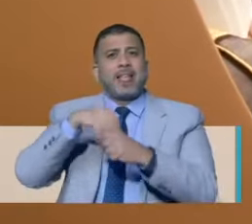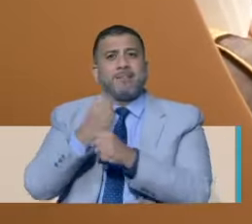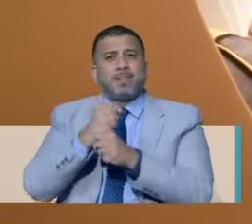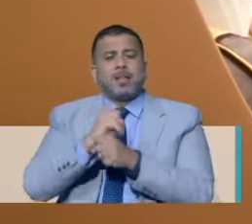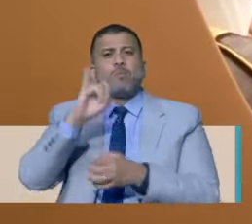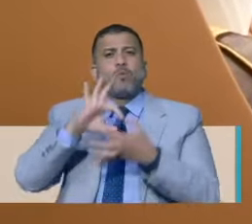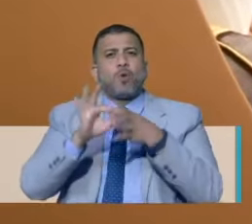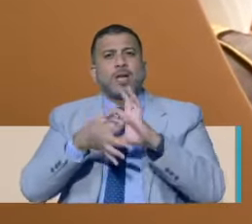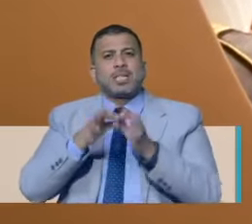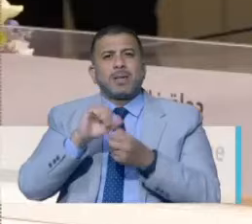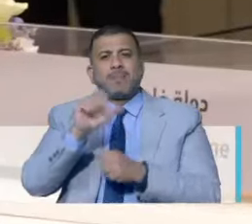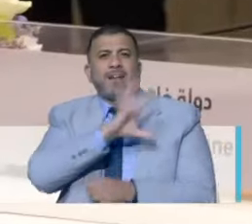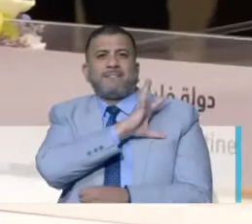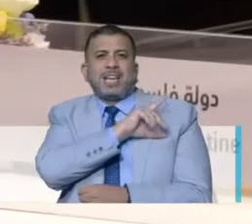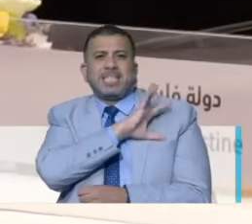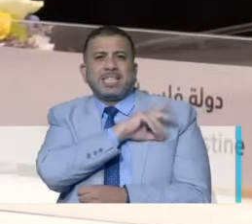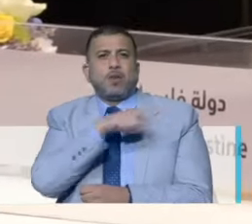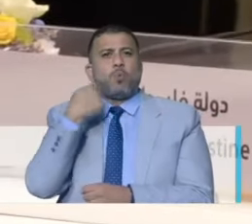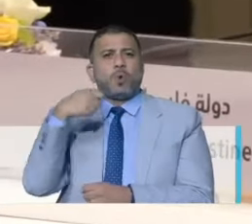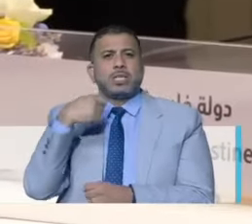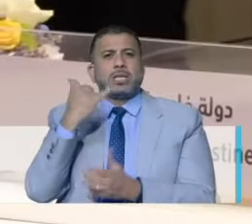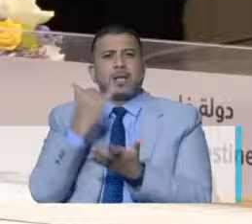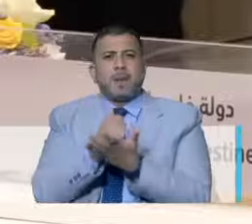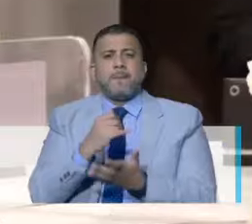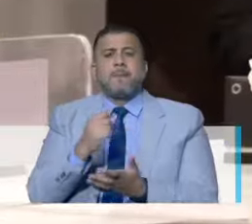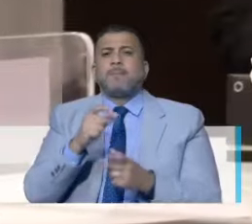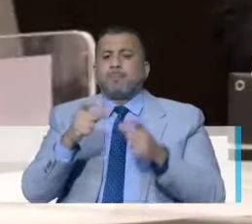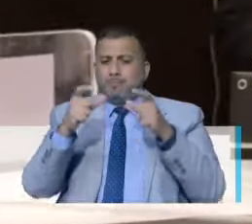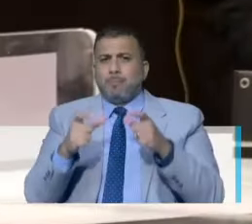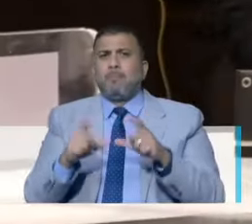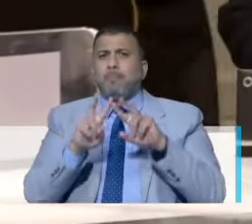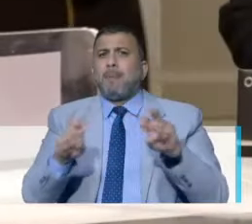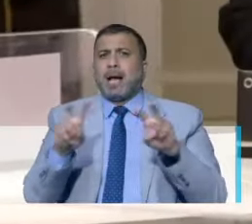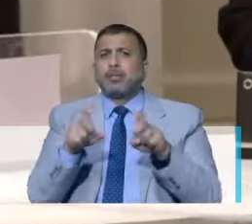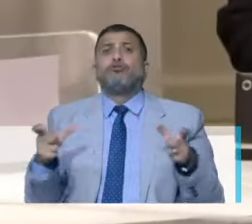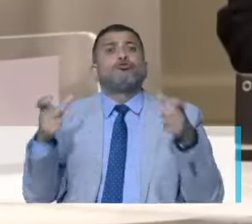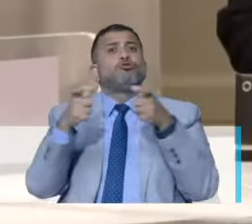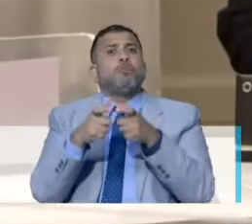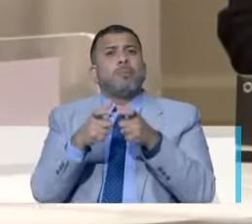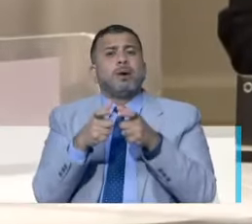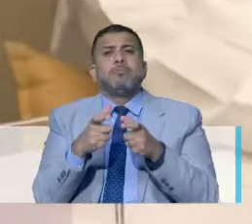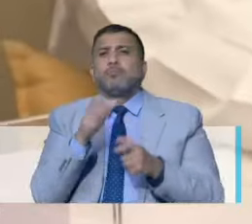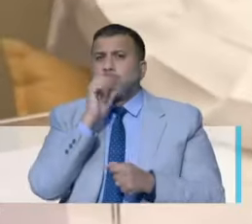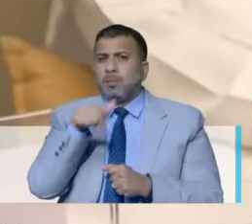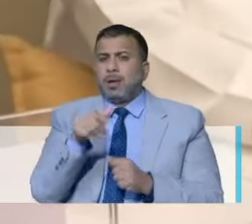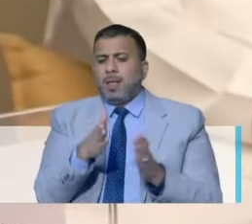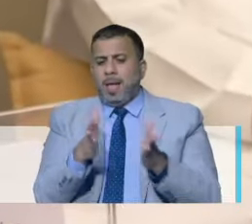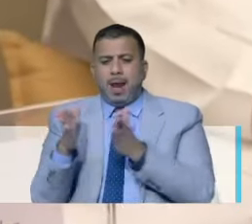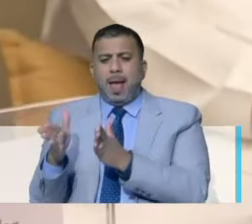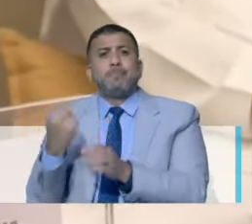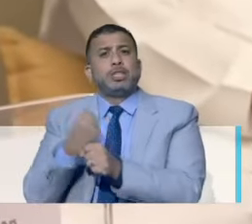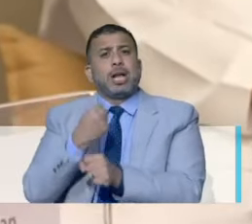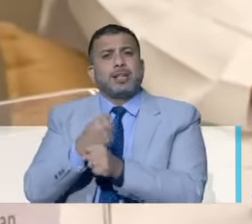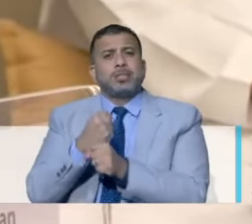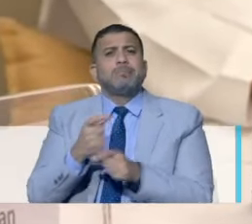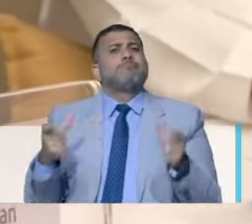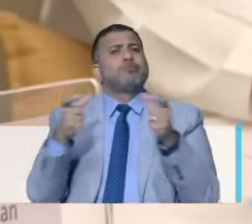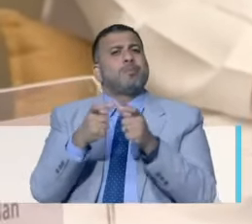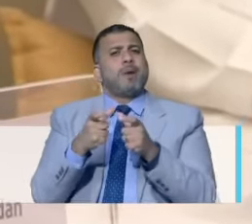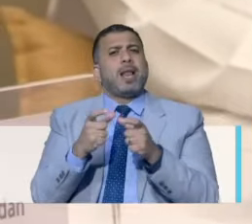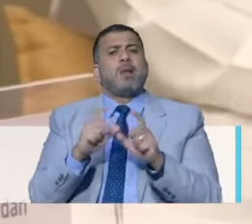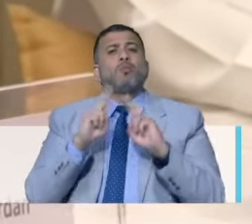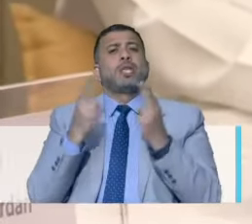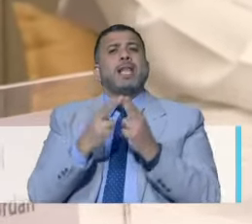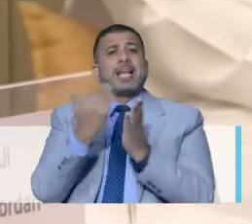لمنظمه التحرير الفلسطينيه وزير الشؤون المدنيه وبحث الاجتماع الذي عقد اليوم على هامش اعمال